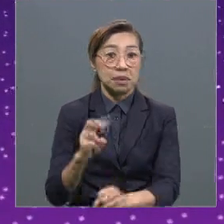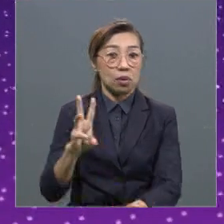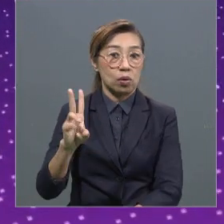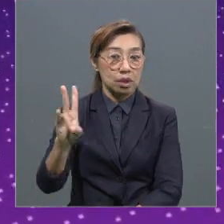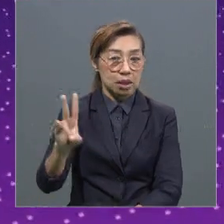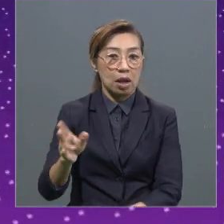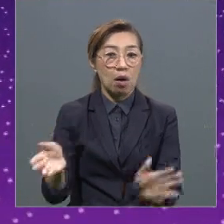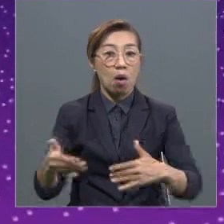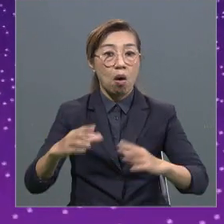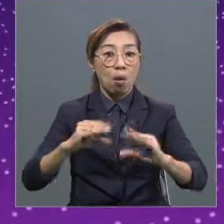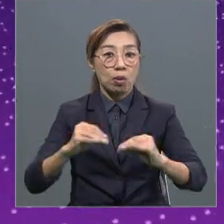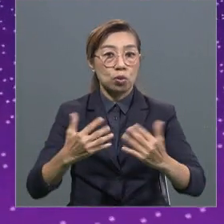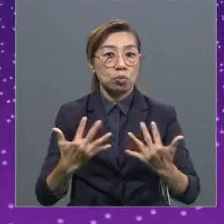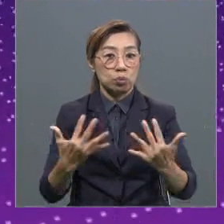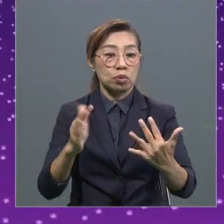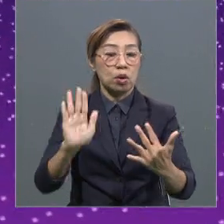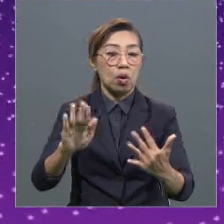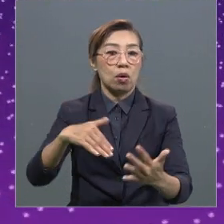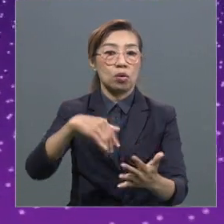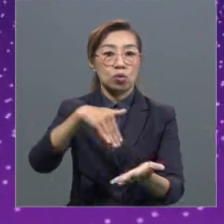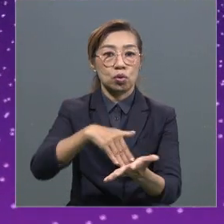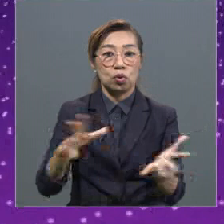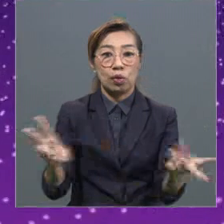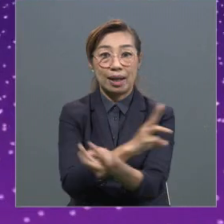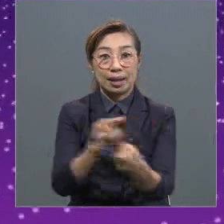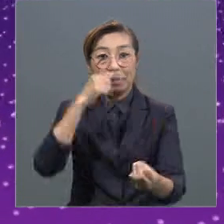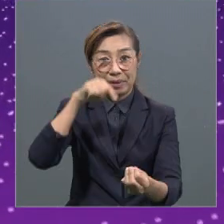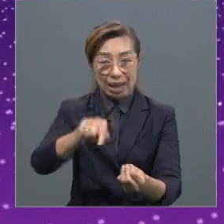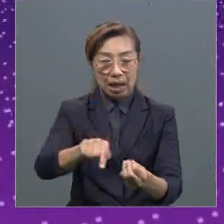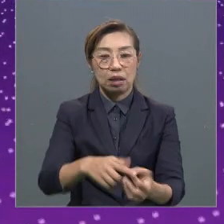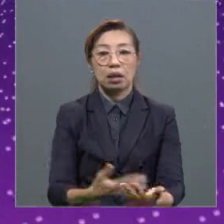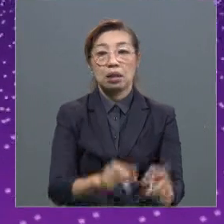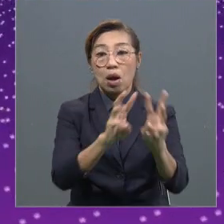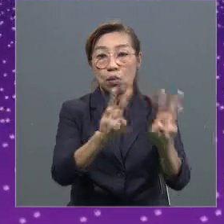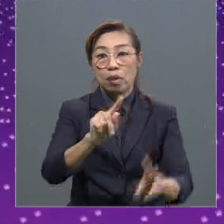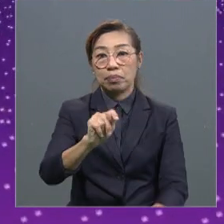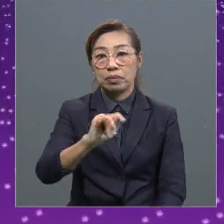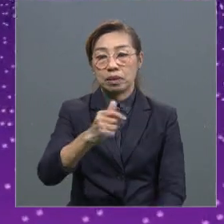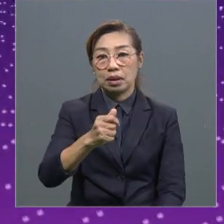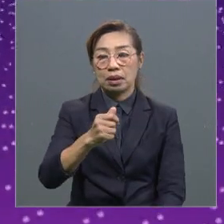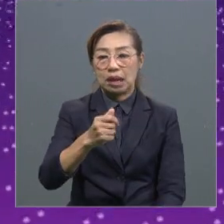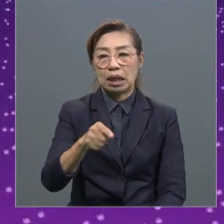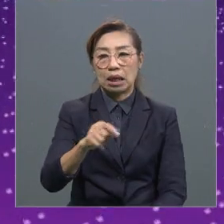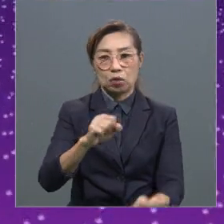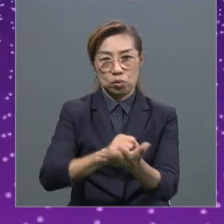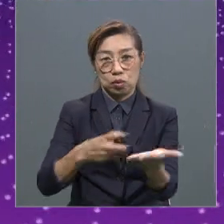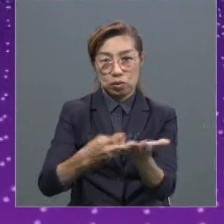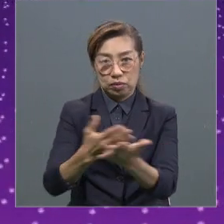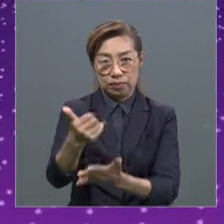ประชุมใหญ่ศูนย์วัฒนธรรมแห่งประเทศไทยเปิดจองบัดแล้วนะครับที่ไย tietเจอร์ทุกสาขาครับ